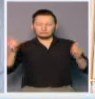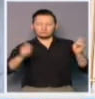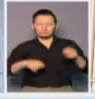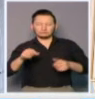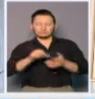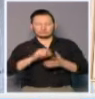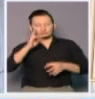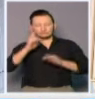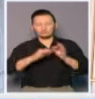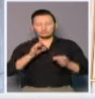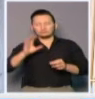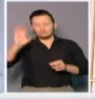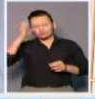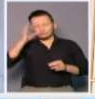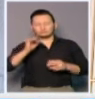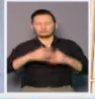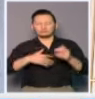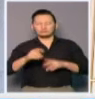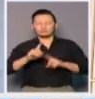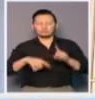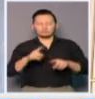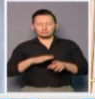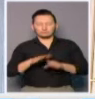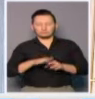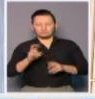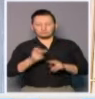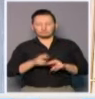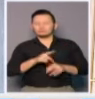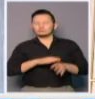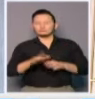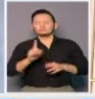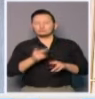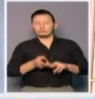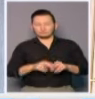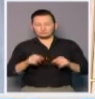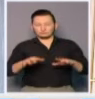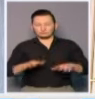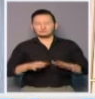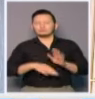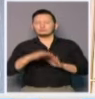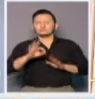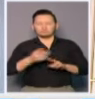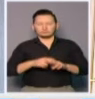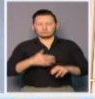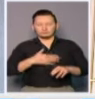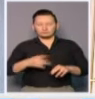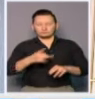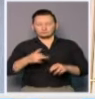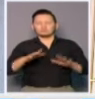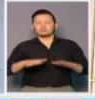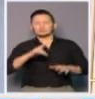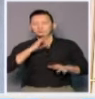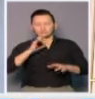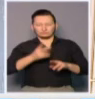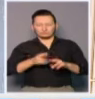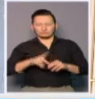для обсуждения научных и практических вопросов. Уникальность его в том, что, наверное, во всяком случае у нас в России точно, но я думаю,